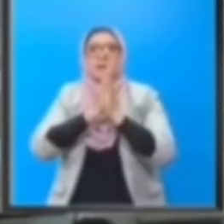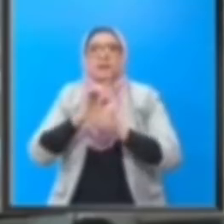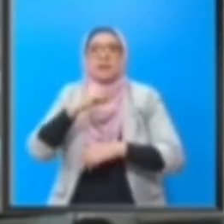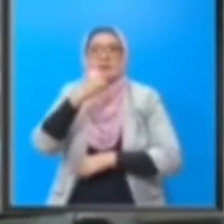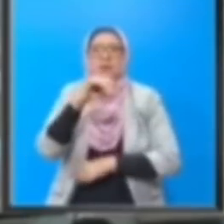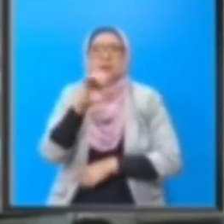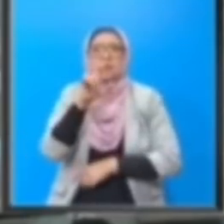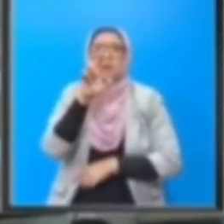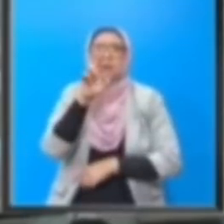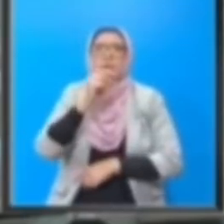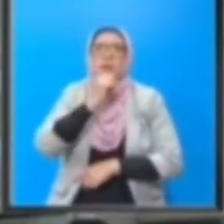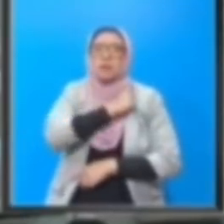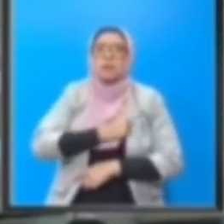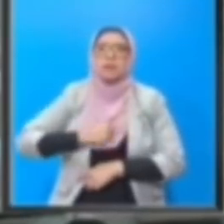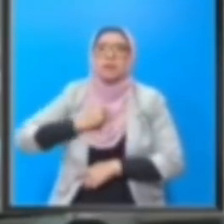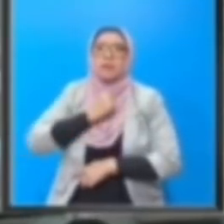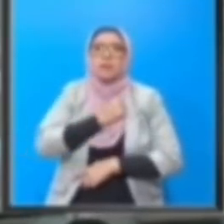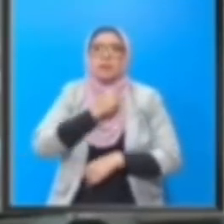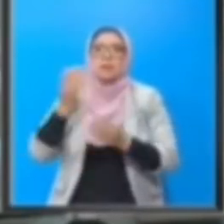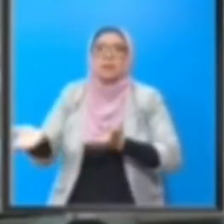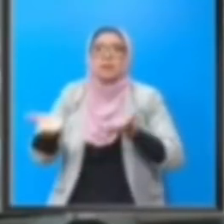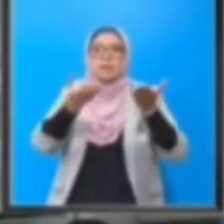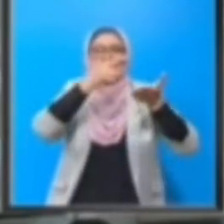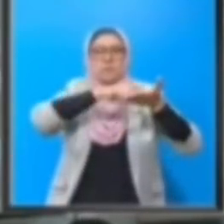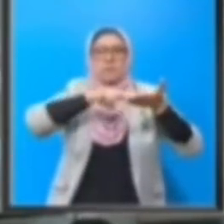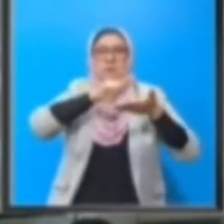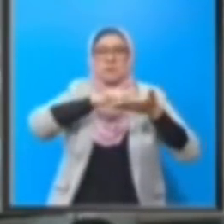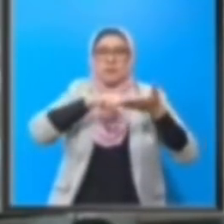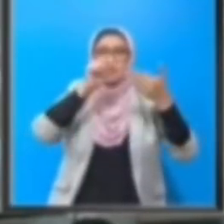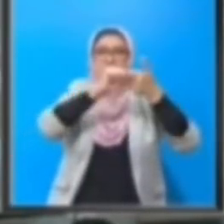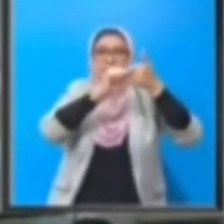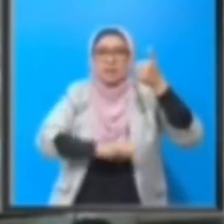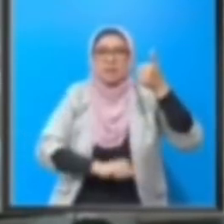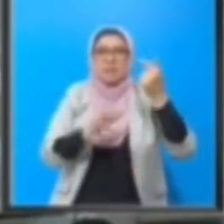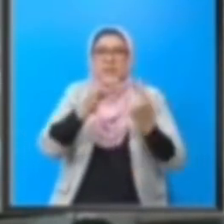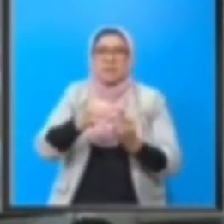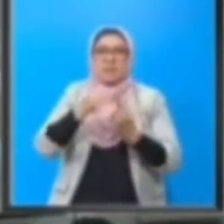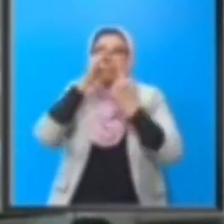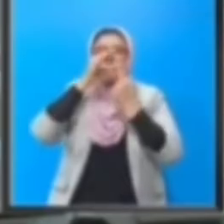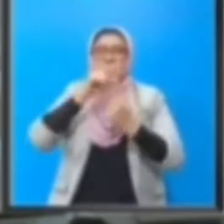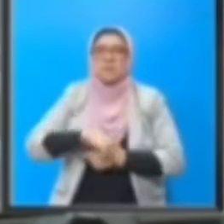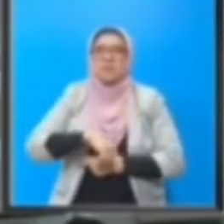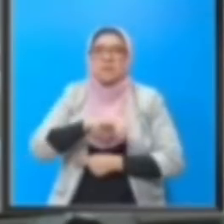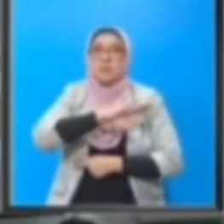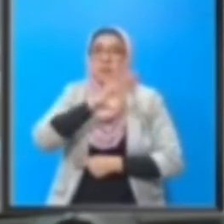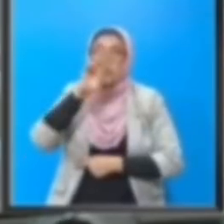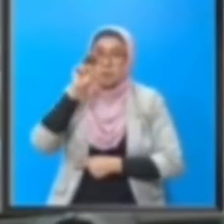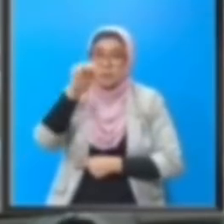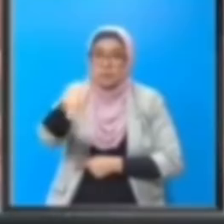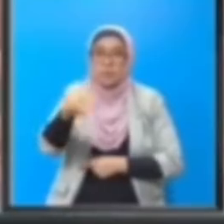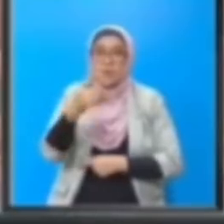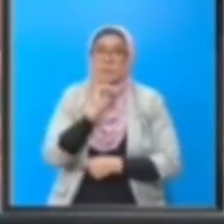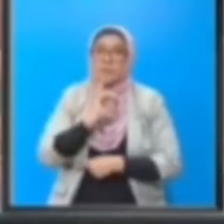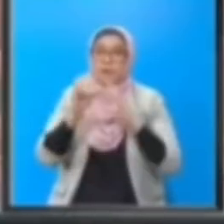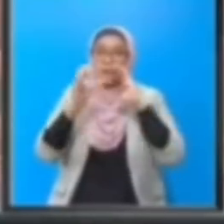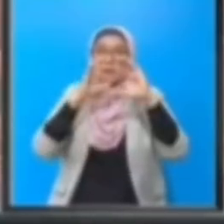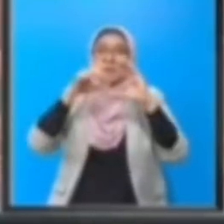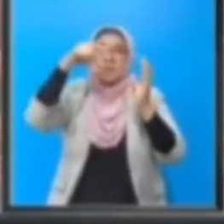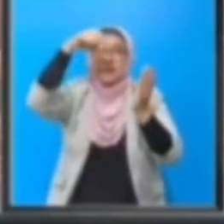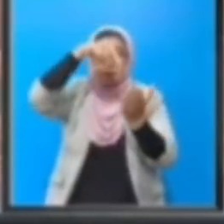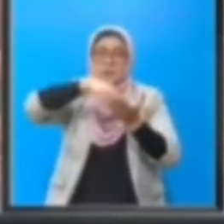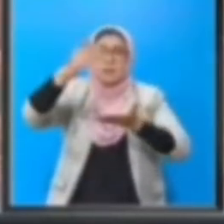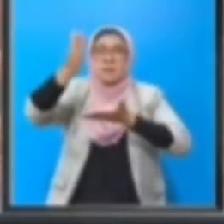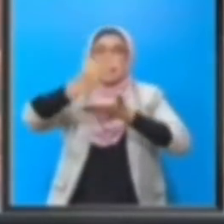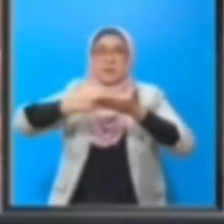maaf dan dirujuk kepada jawatan khas. Peraturan mesyuarat Timbalan Speaker. Bukim Tajam, sekarang saya dah sebut ini sesi dalam jawatan